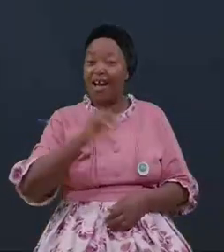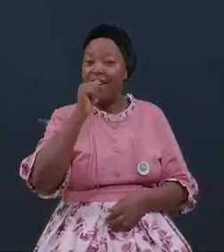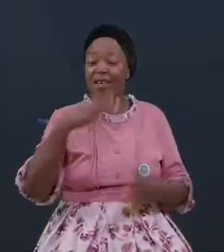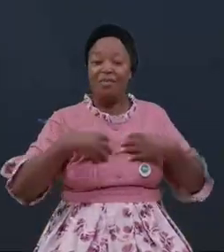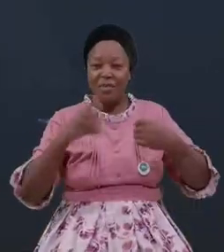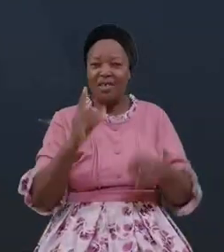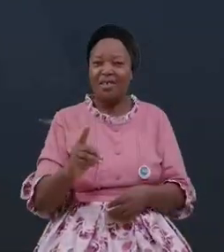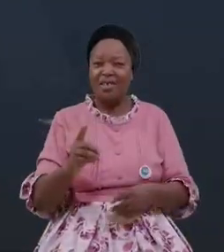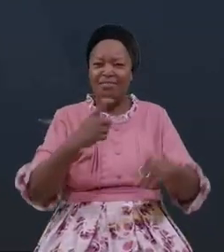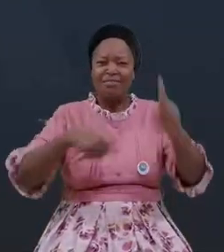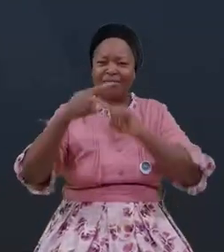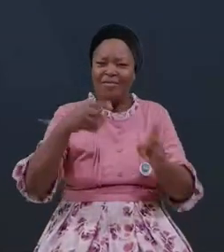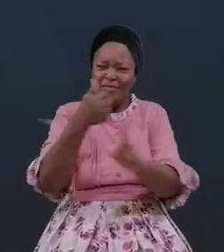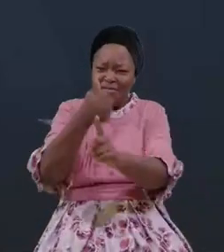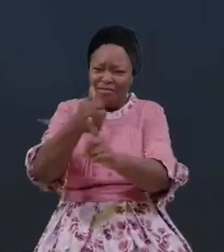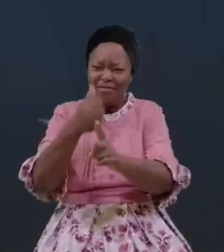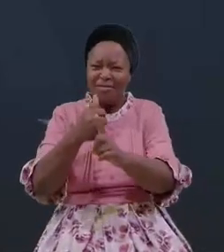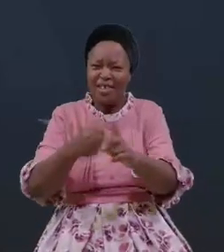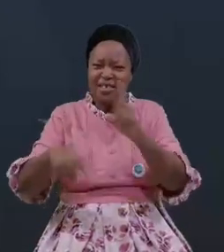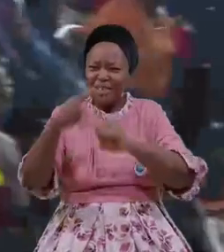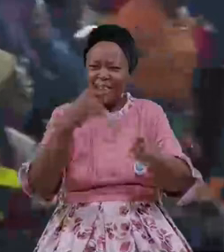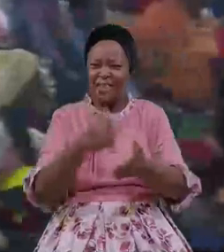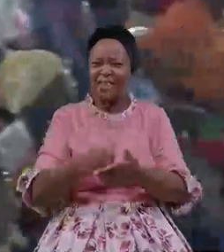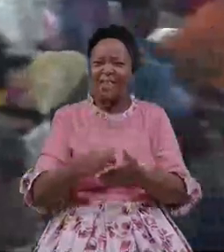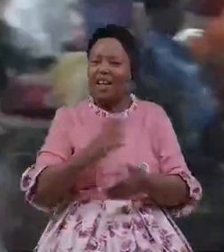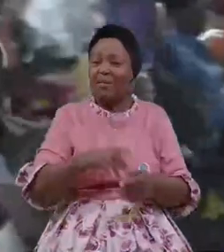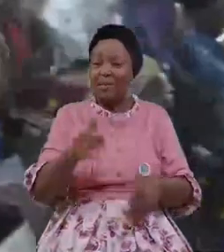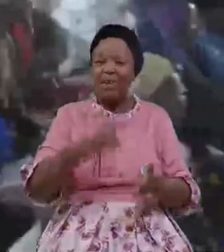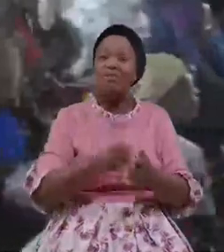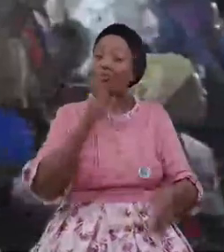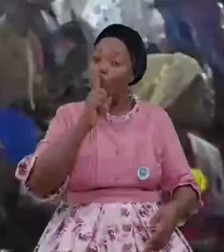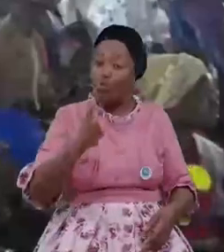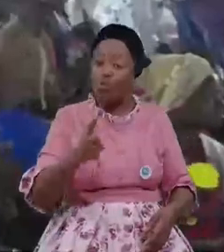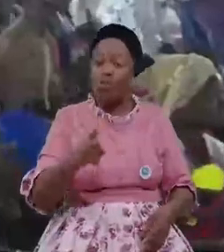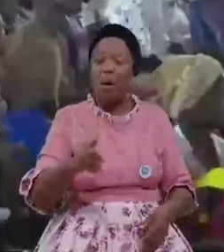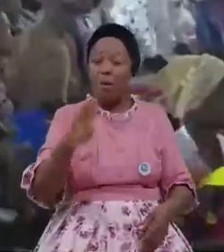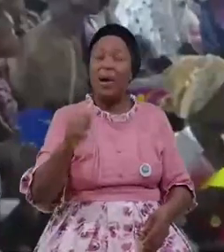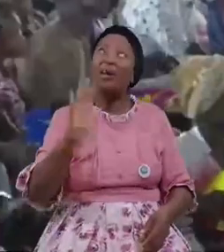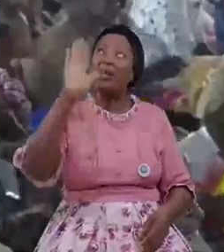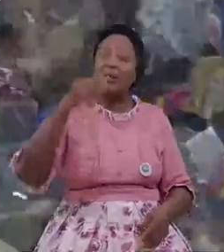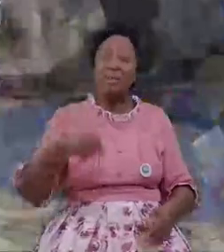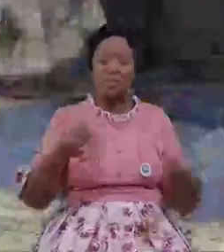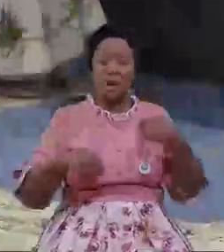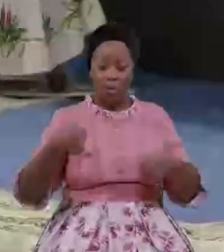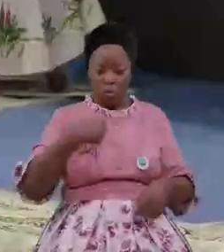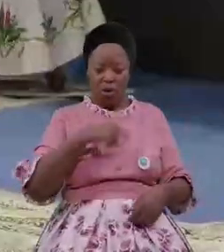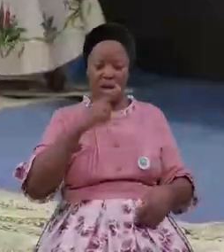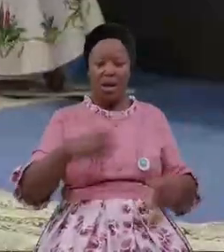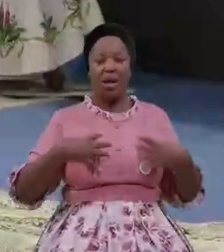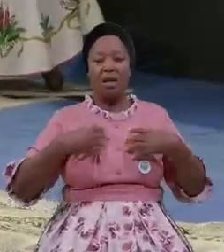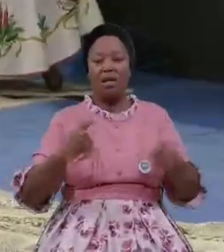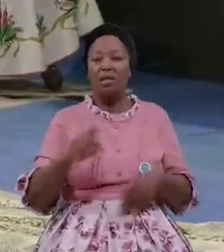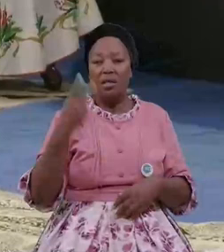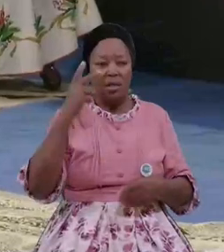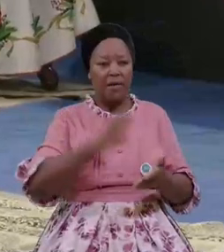gu il faut le répéter non je suis guéri pour le retrouver vrai c'est pas que nous sommes guéris